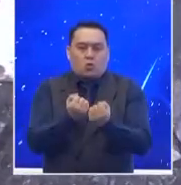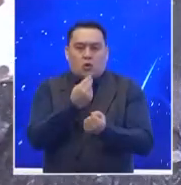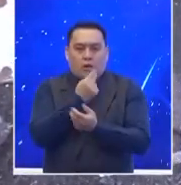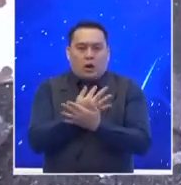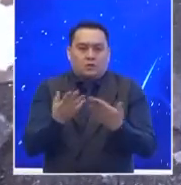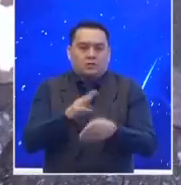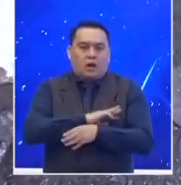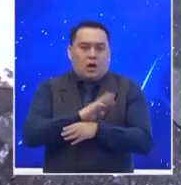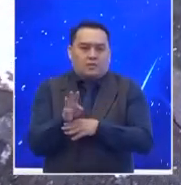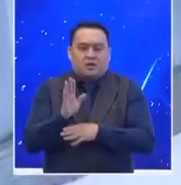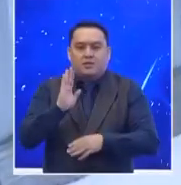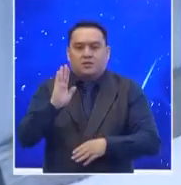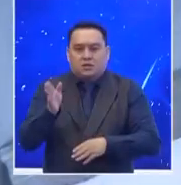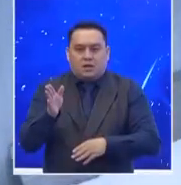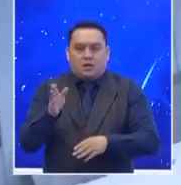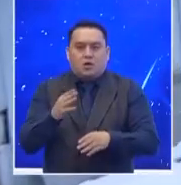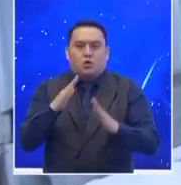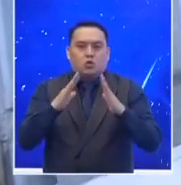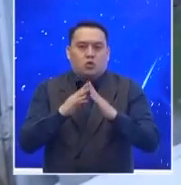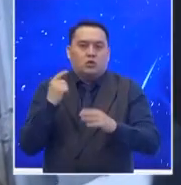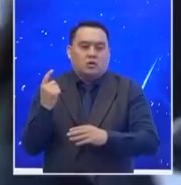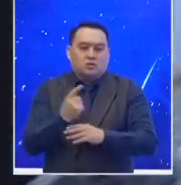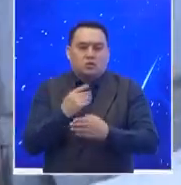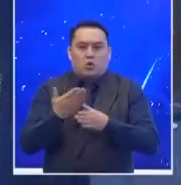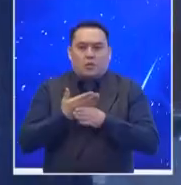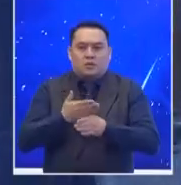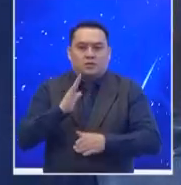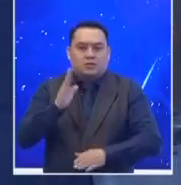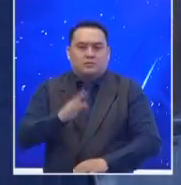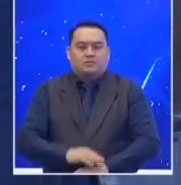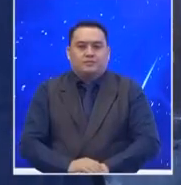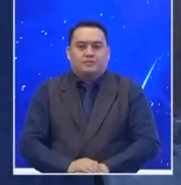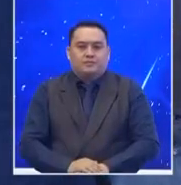түлікпен қамтамасыз етеді. Сондай ақ үй шаруасына көмектеседі.